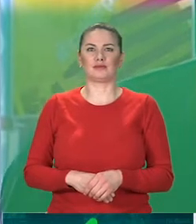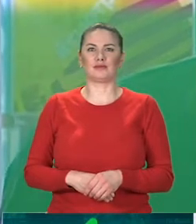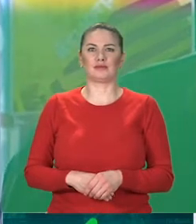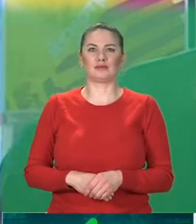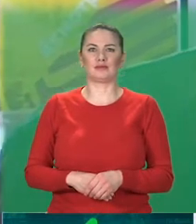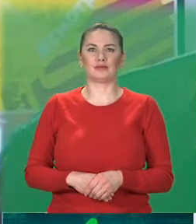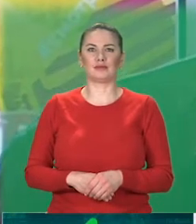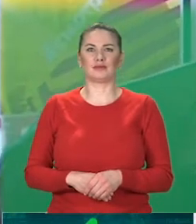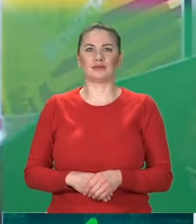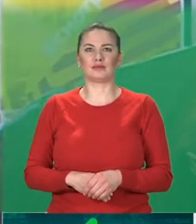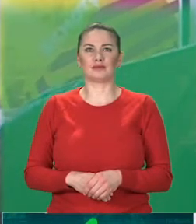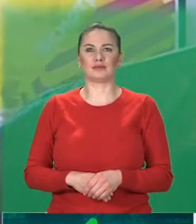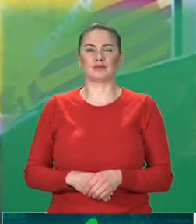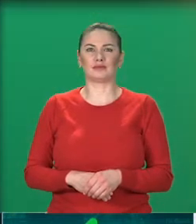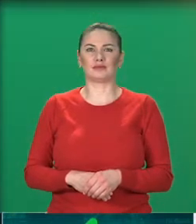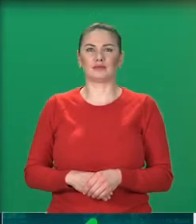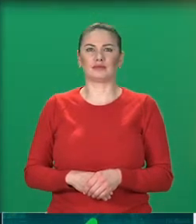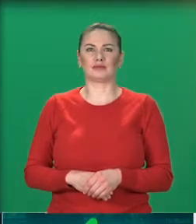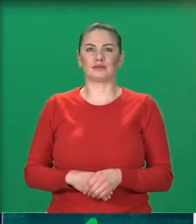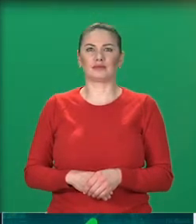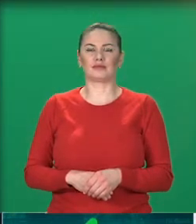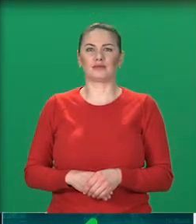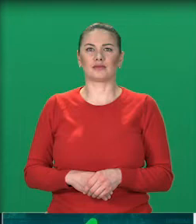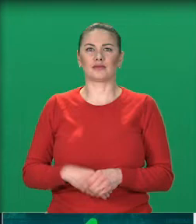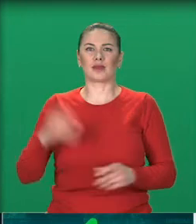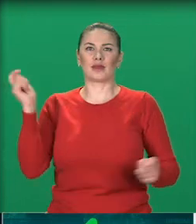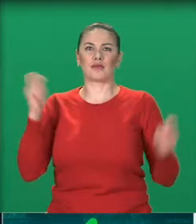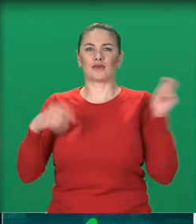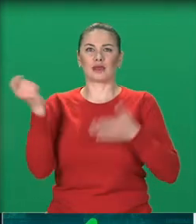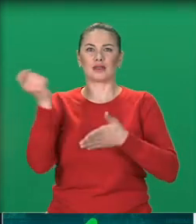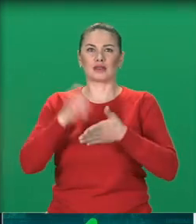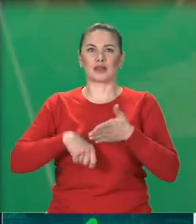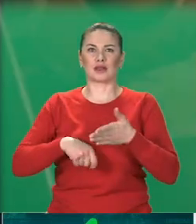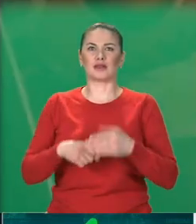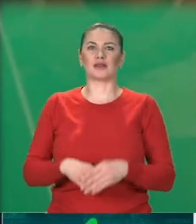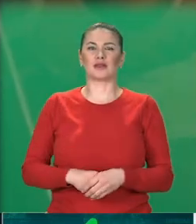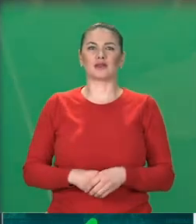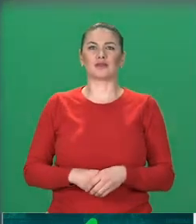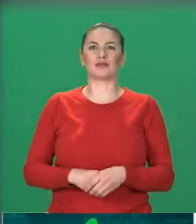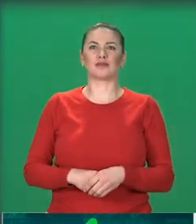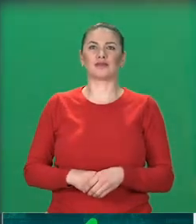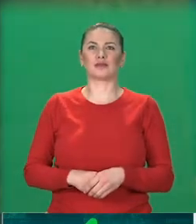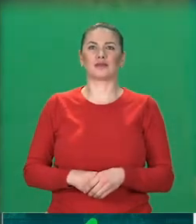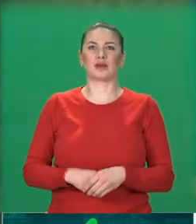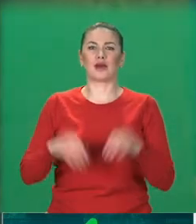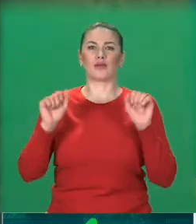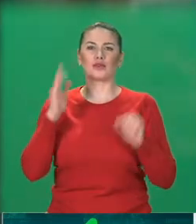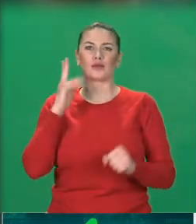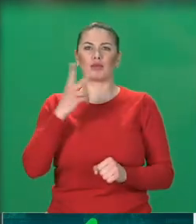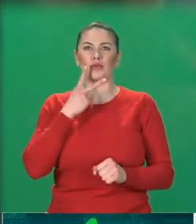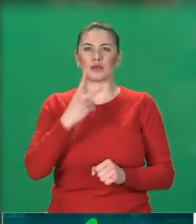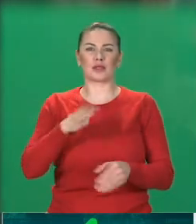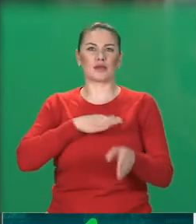этому не надо. У нас своя жизнь, у них своя жизнь. Церемонию закрытия фестиваля «Утро Родины», во время которой чествуют победителей, можно